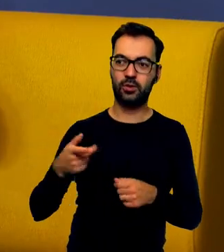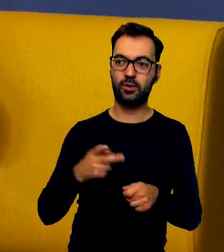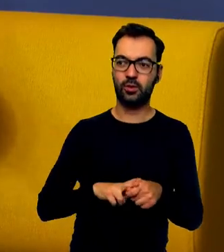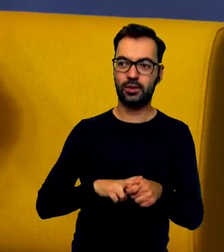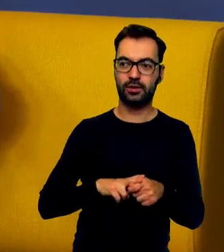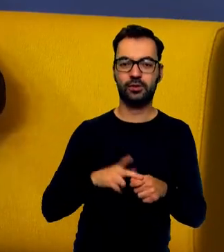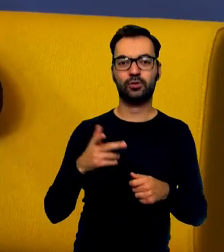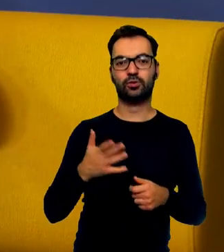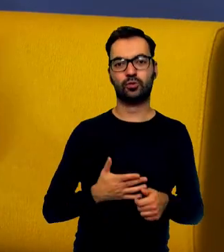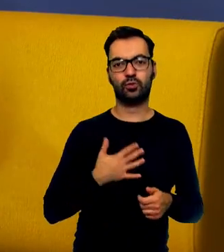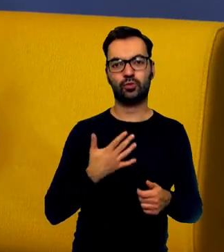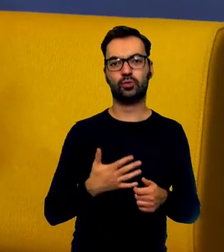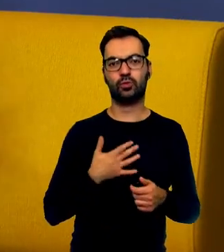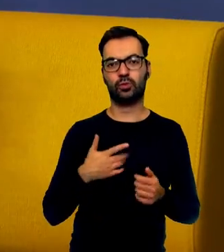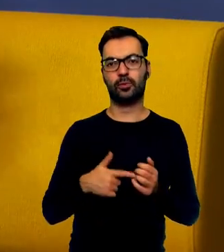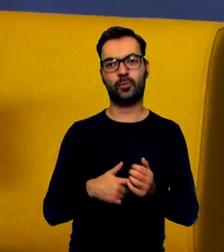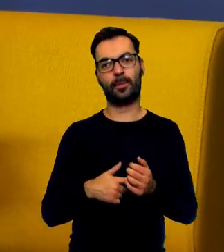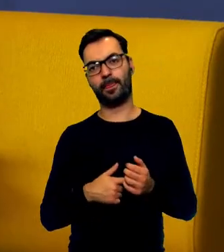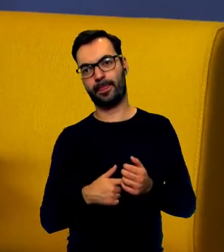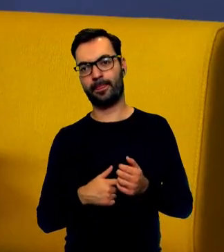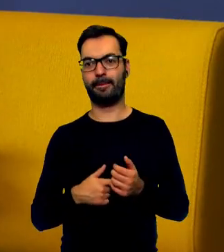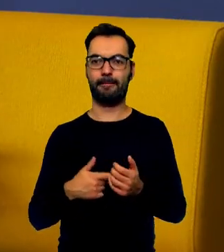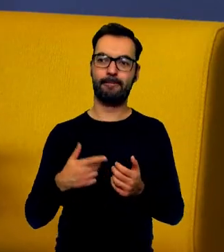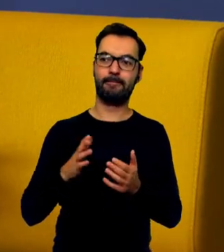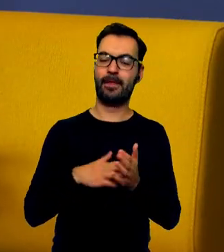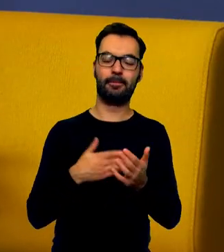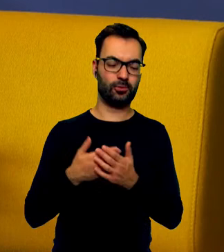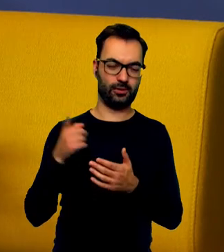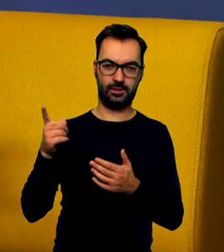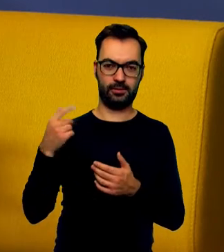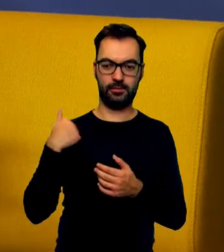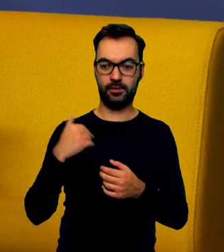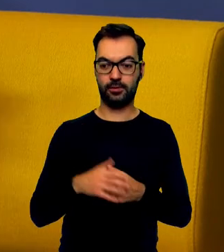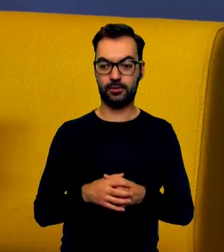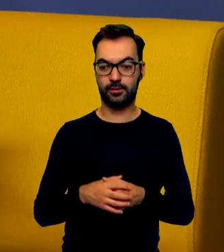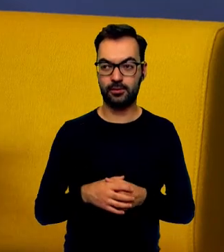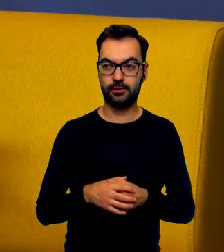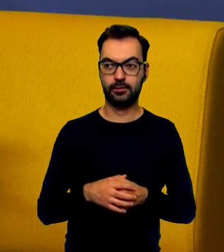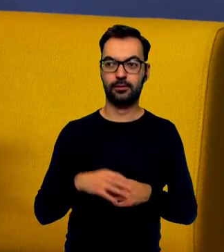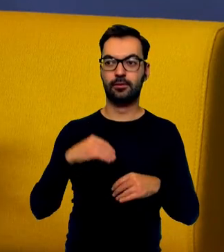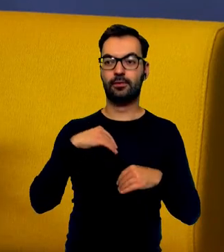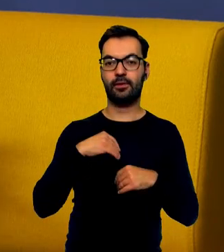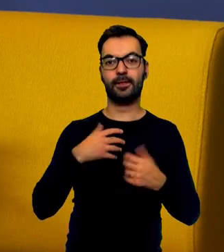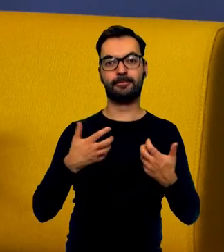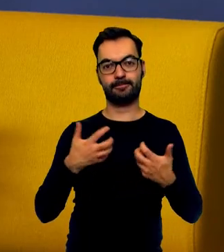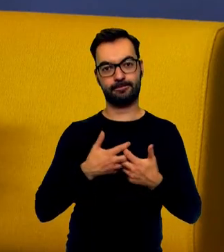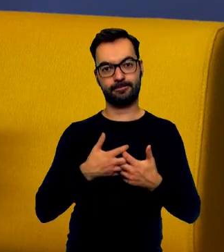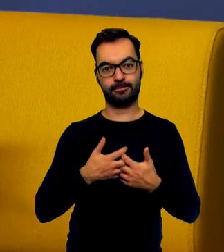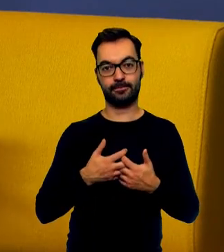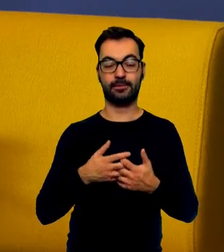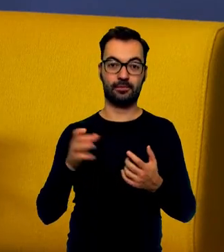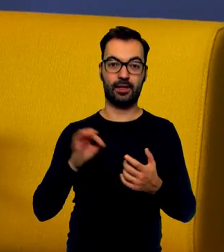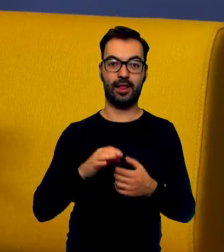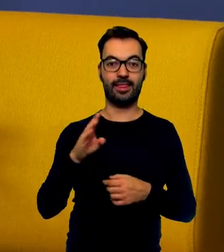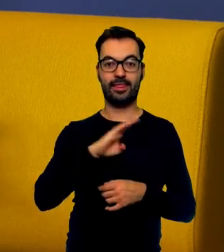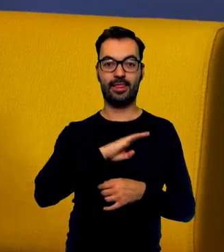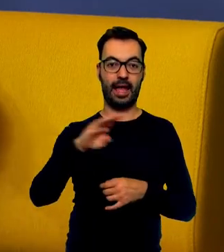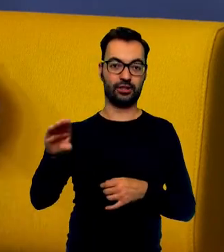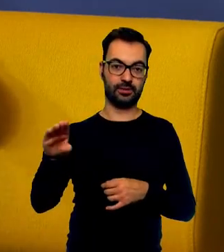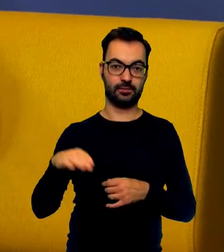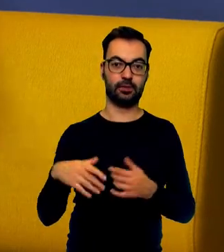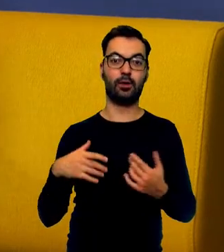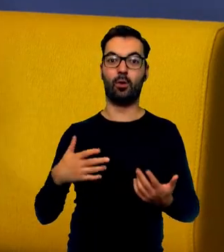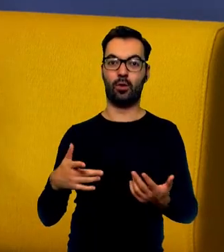właśnie uważają, że no, dla niego takim przykładem spójności wewnętrznej był właśnie nazizm.